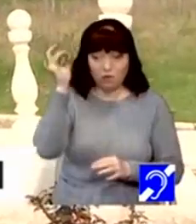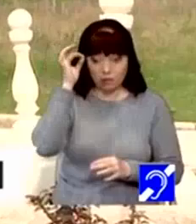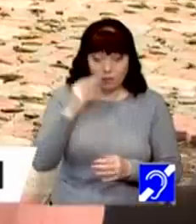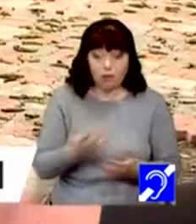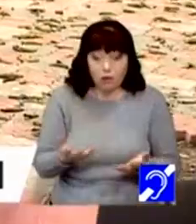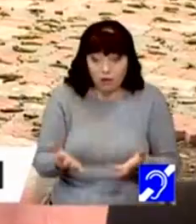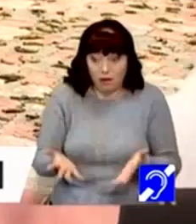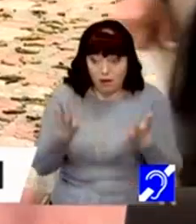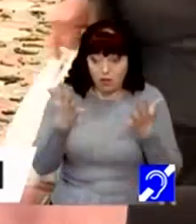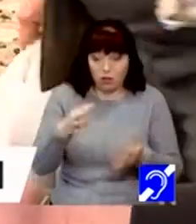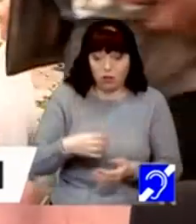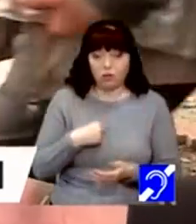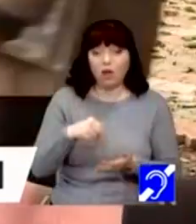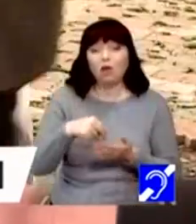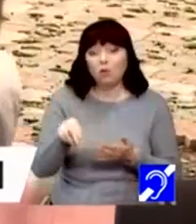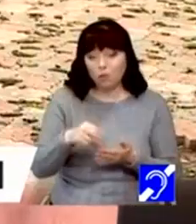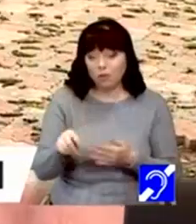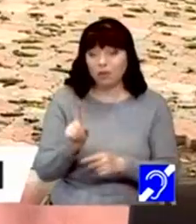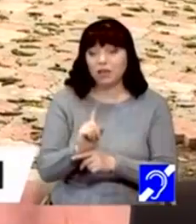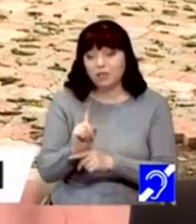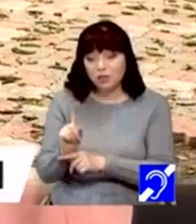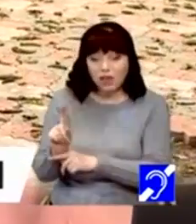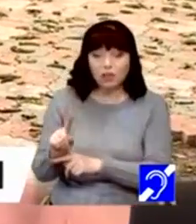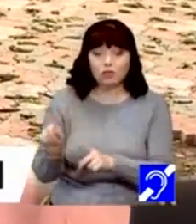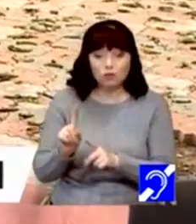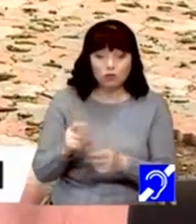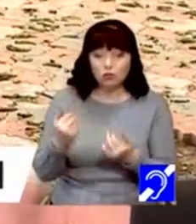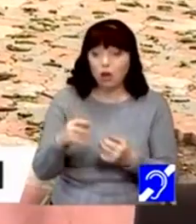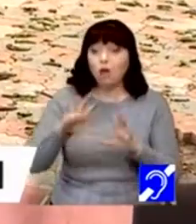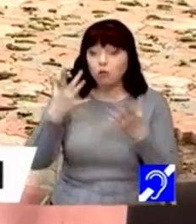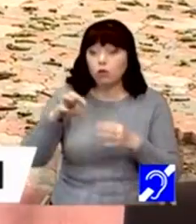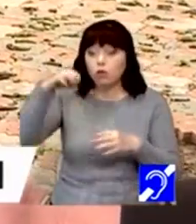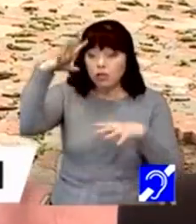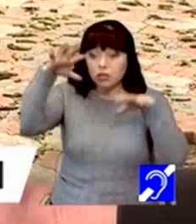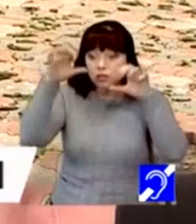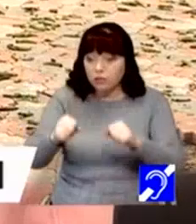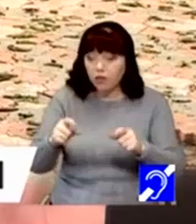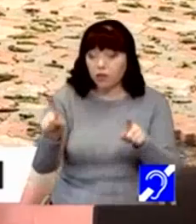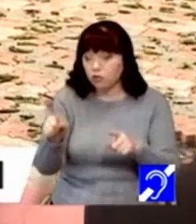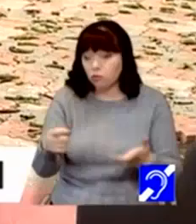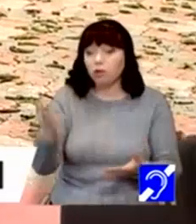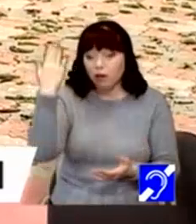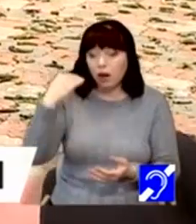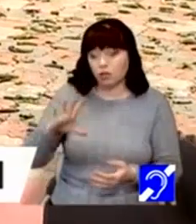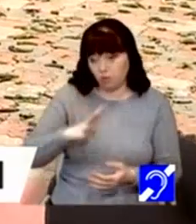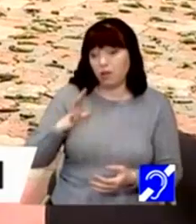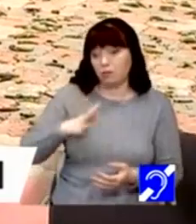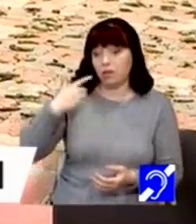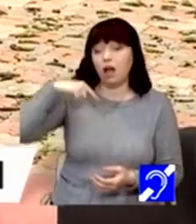daca intra astfel de parafina mic stim ca nu se mai am trăit lucrul este